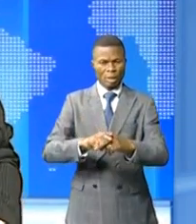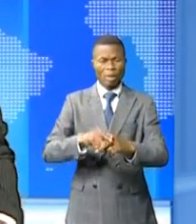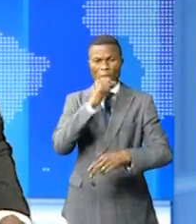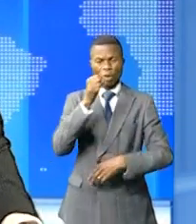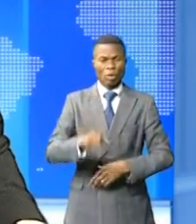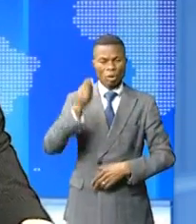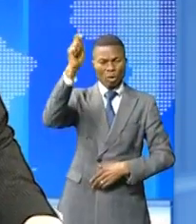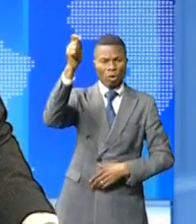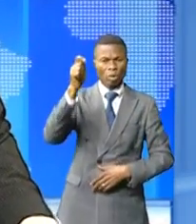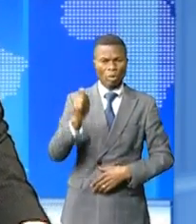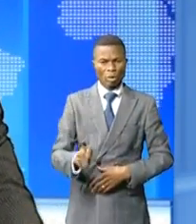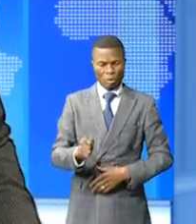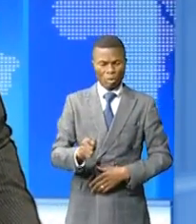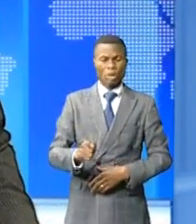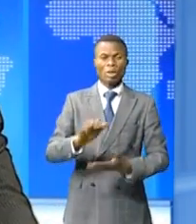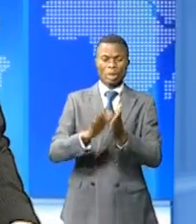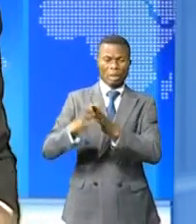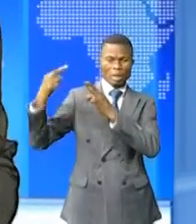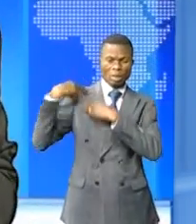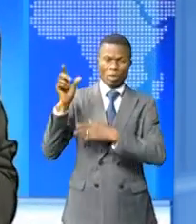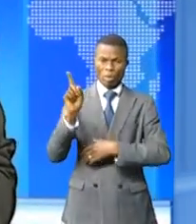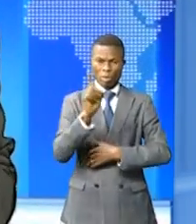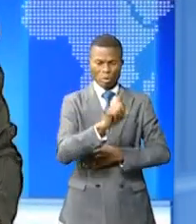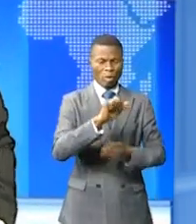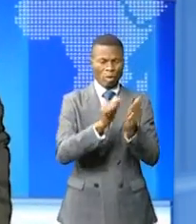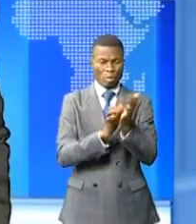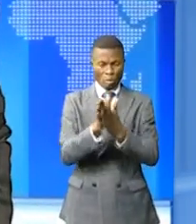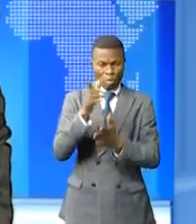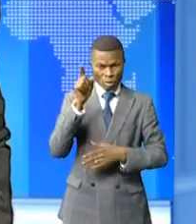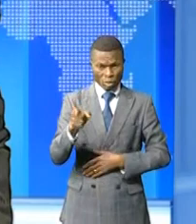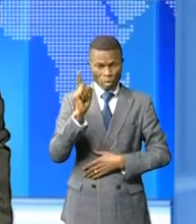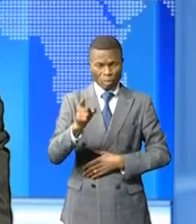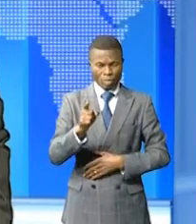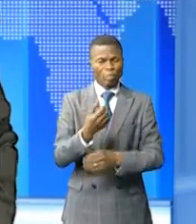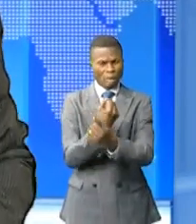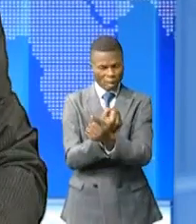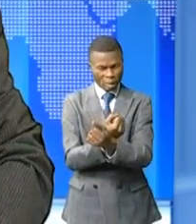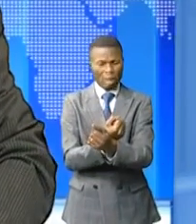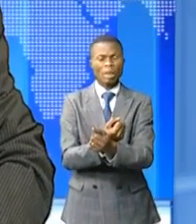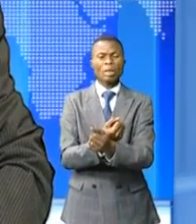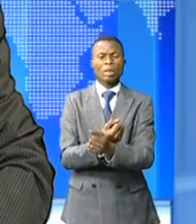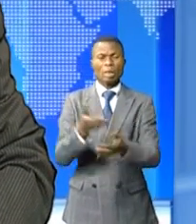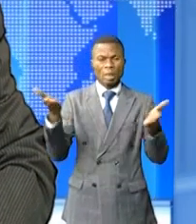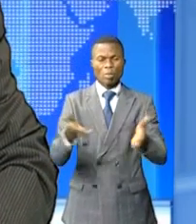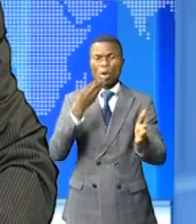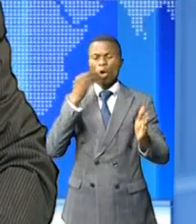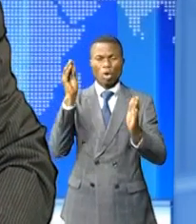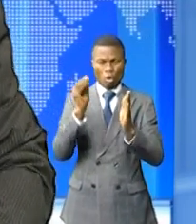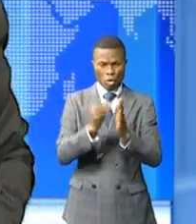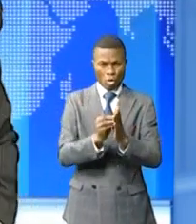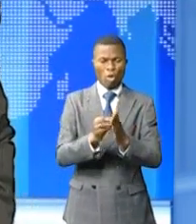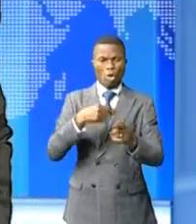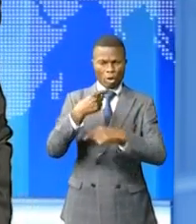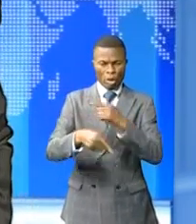anciens combattants sont chargés, chacun en ce qui le concerne, de l'exécution de la présente ordonnance qui sort ses